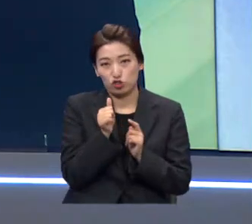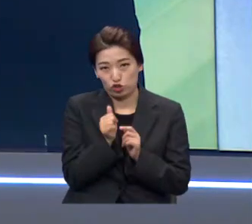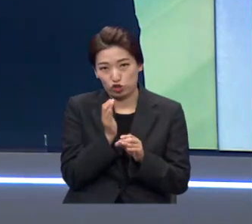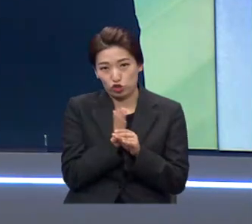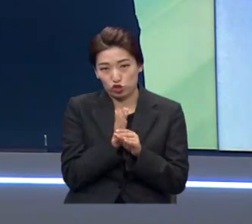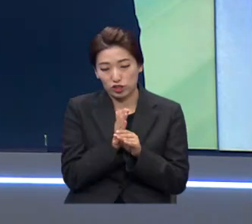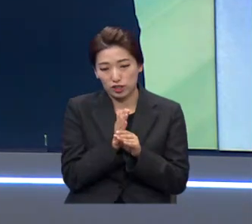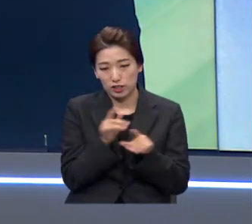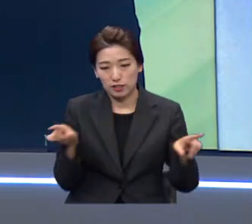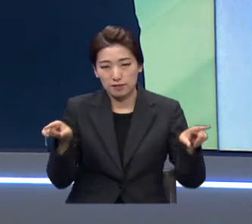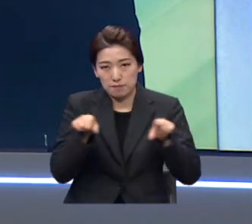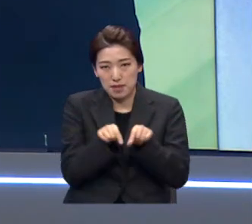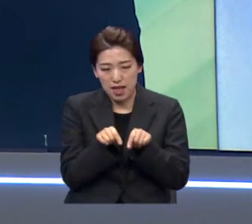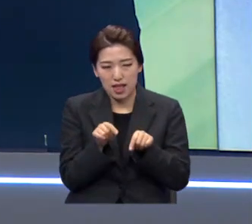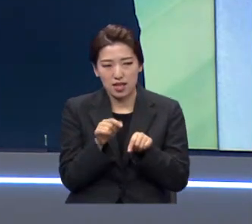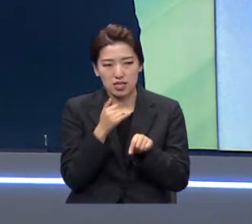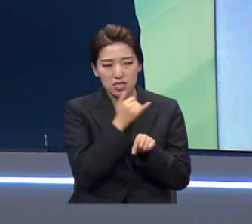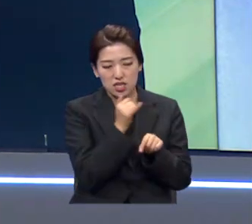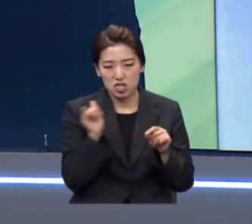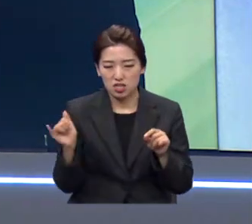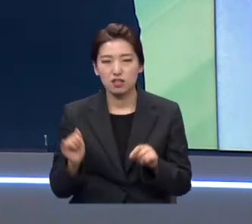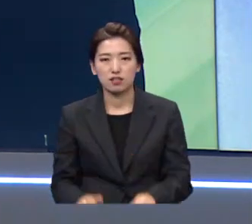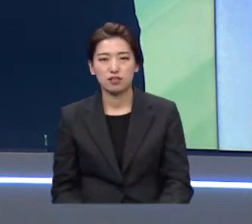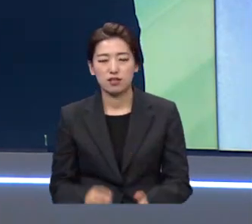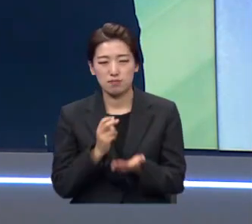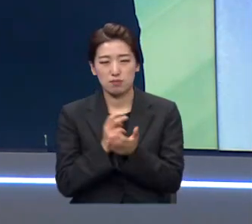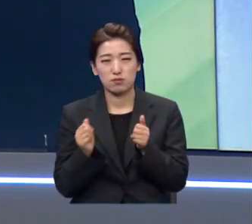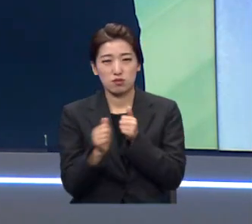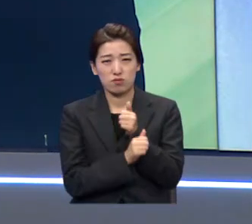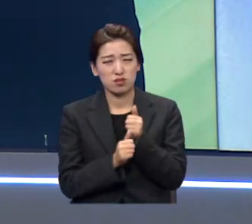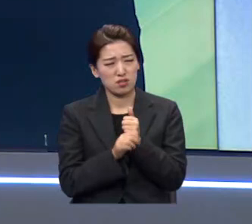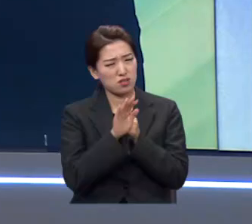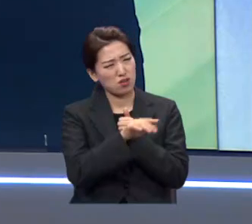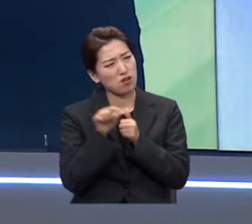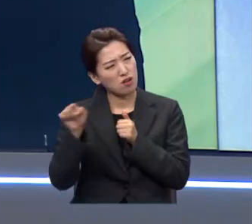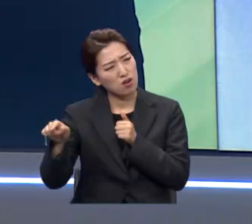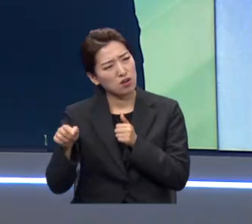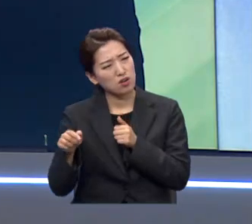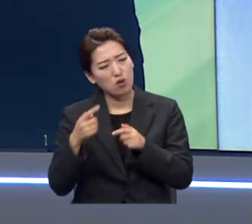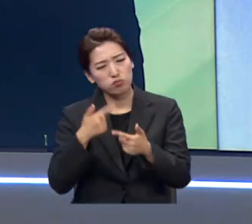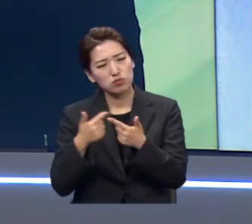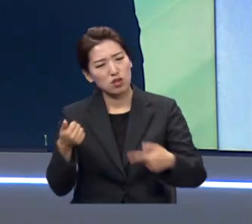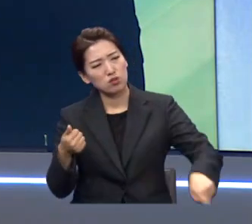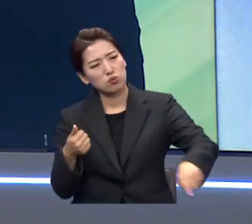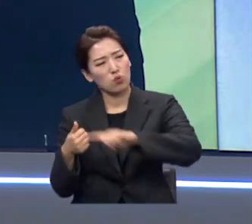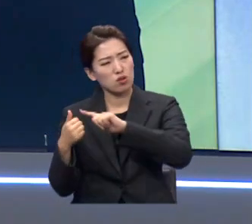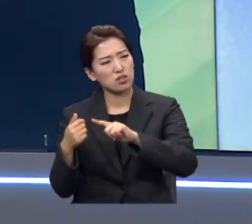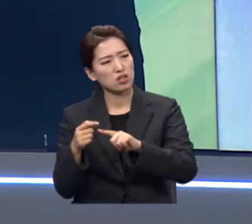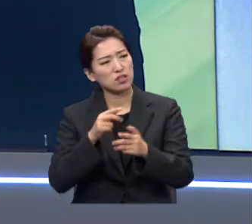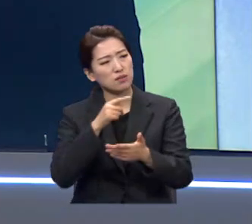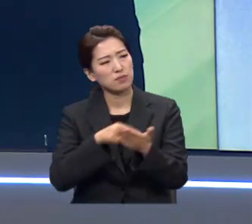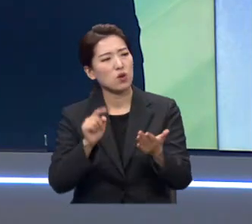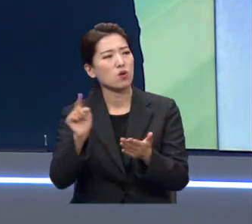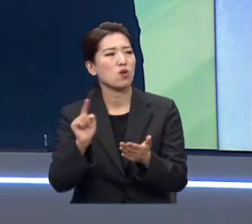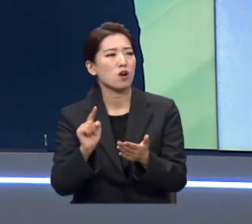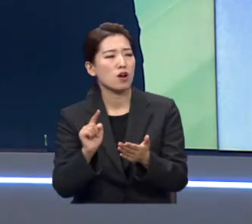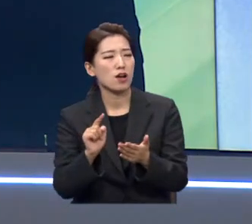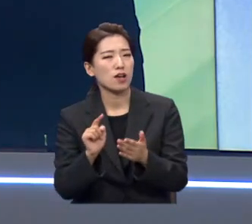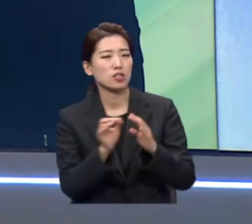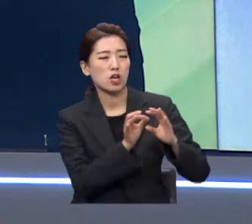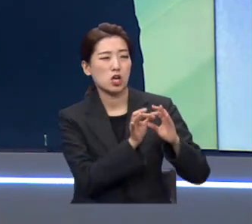했습니다 조정은 의원이이 문제에 대해서 법사위에서 좀 강하게 얘기를 하면서 한 장관이랑 연결을 또 했어요